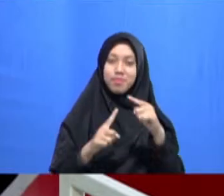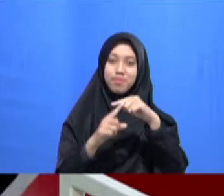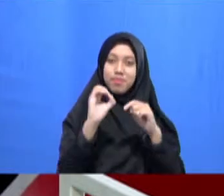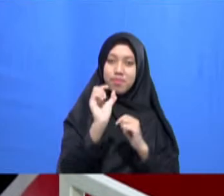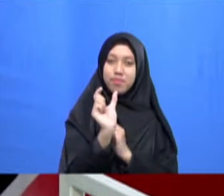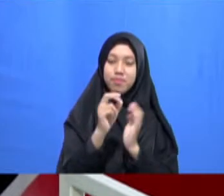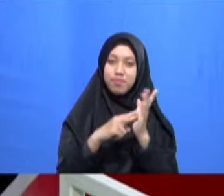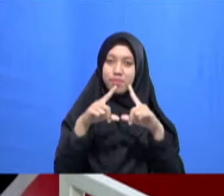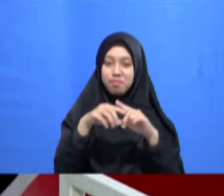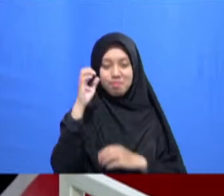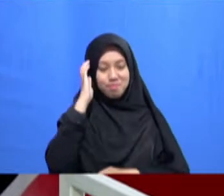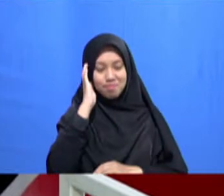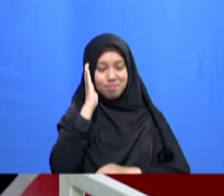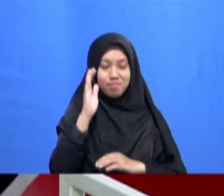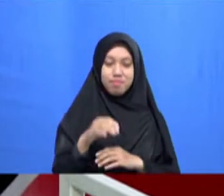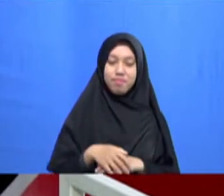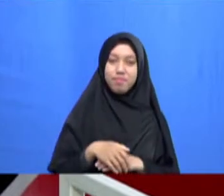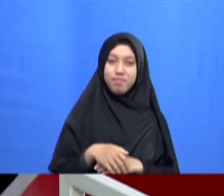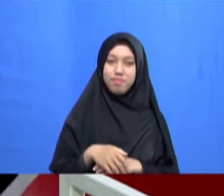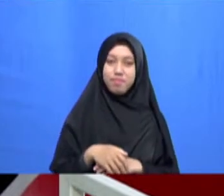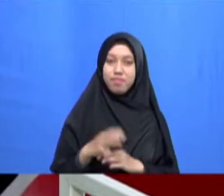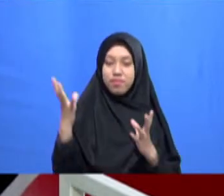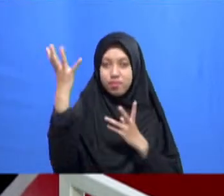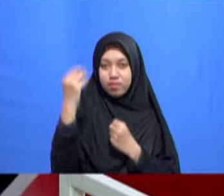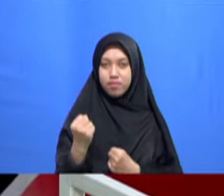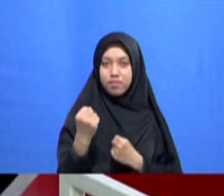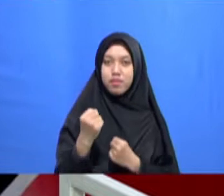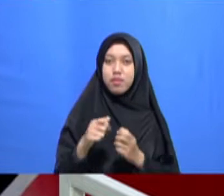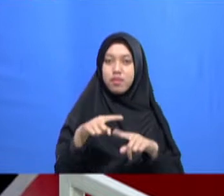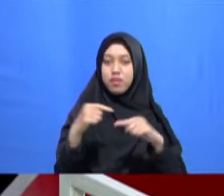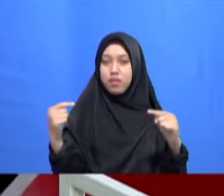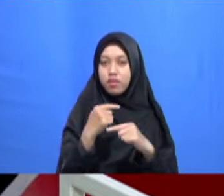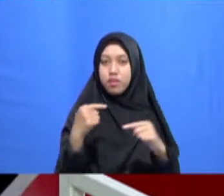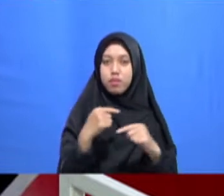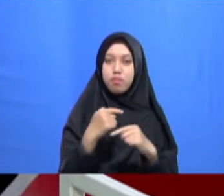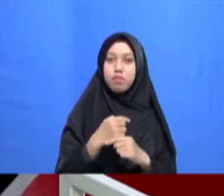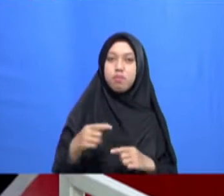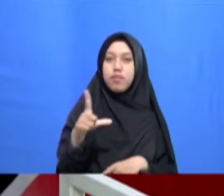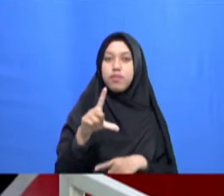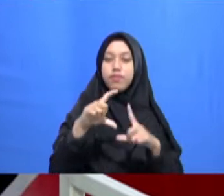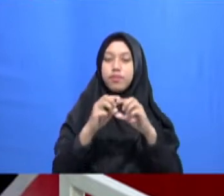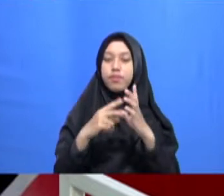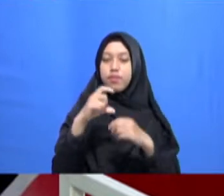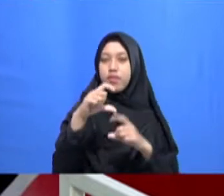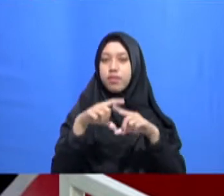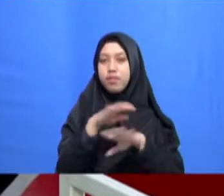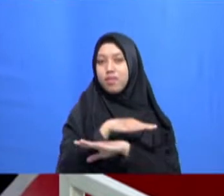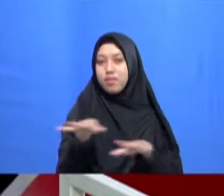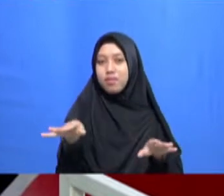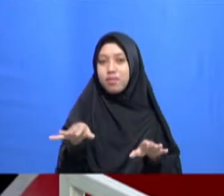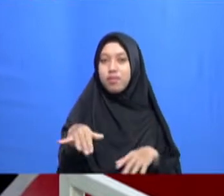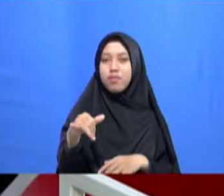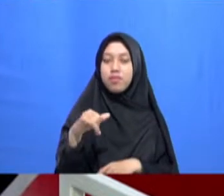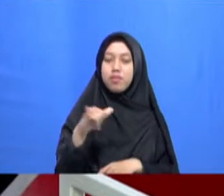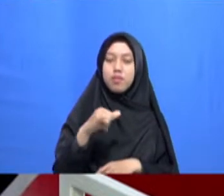RRI Ampana, dengan harapan bahwa acara debat publik terbuka putaran ketiga ini dapat berjalan dengan lancar dan aman, bersama-sama kita akan menundukkan